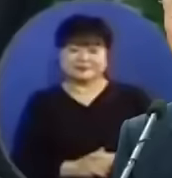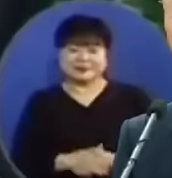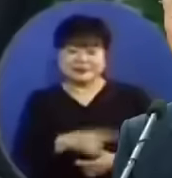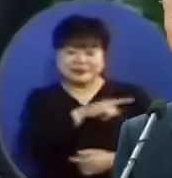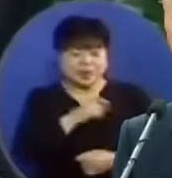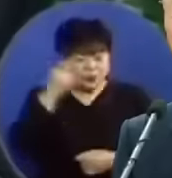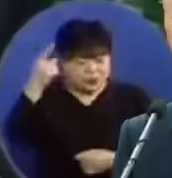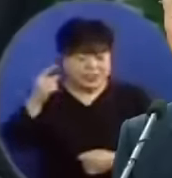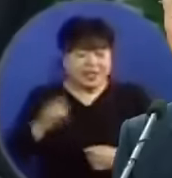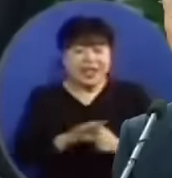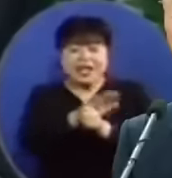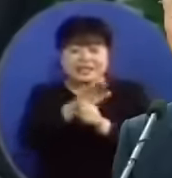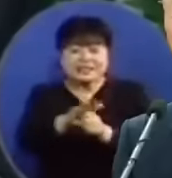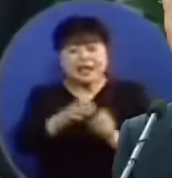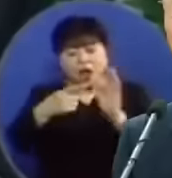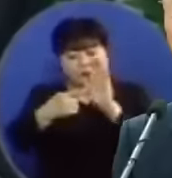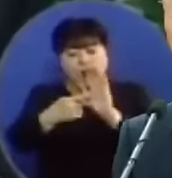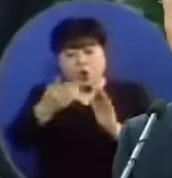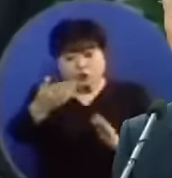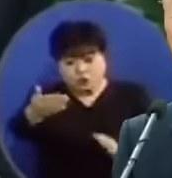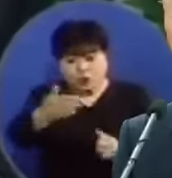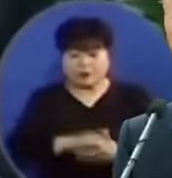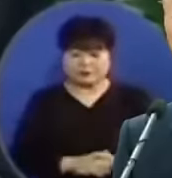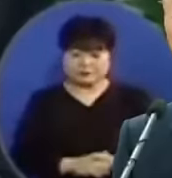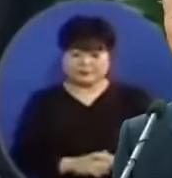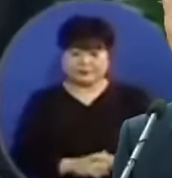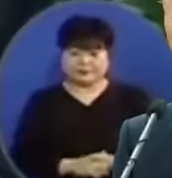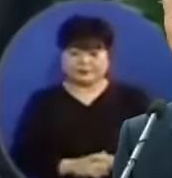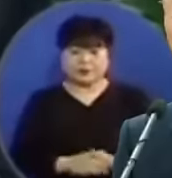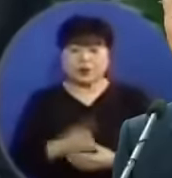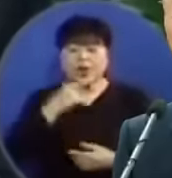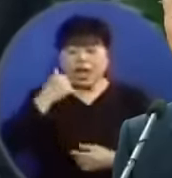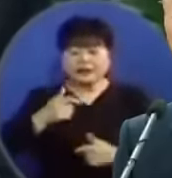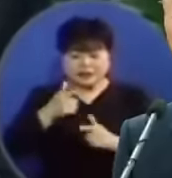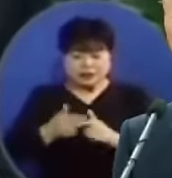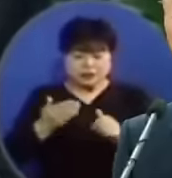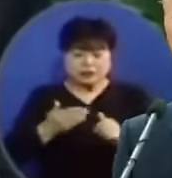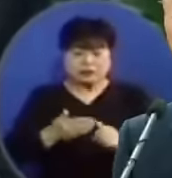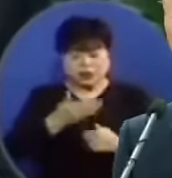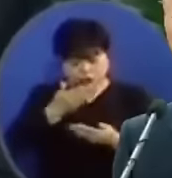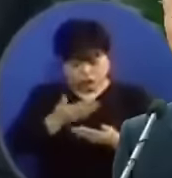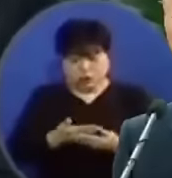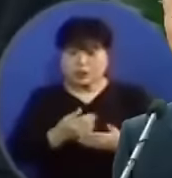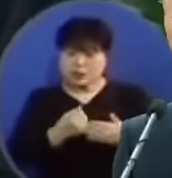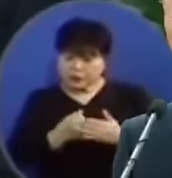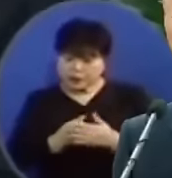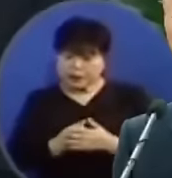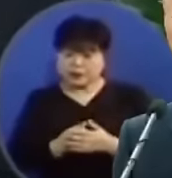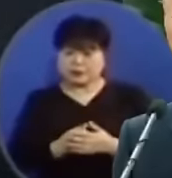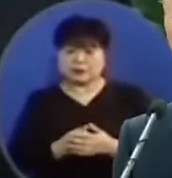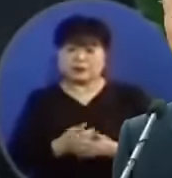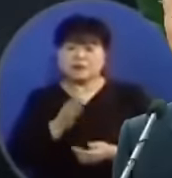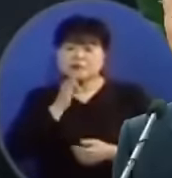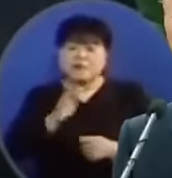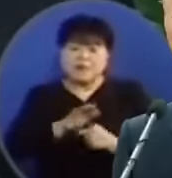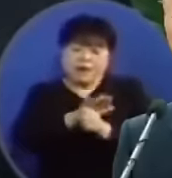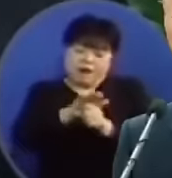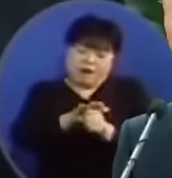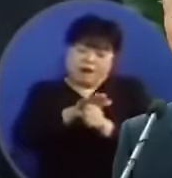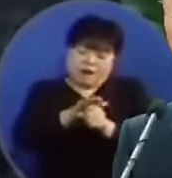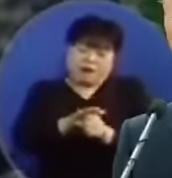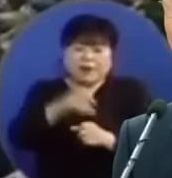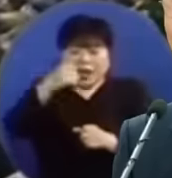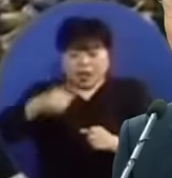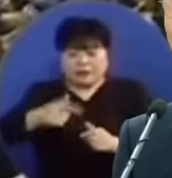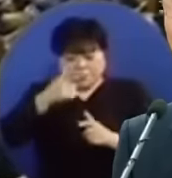가장 위대한 사랑을 우리에게 보여주신 것은 그 독생자 예수님을 우리에게 주신 것입니다. 우리를 얼마나 사랑했기에 그